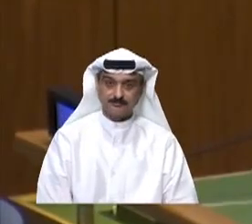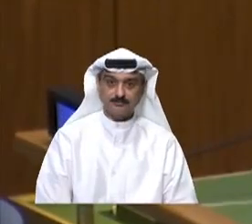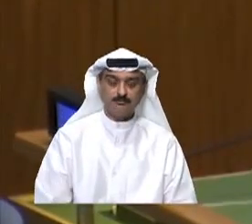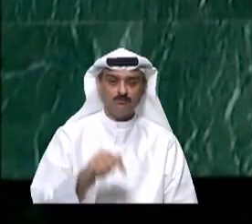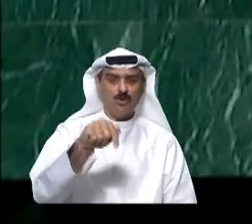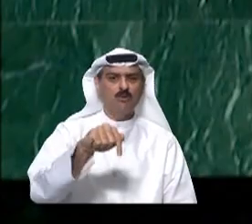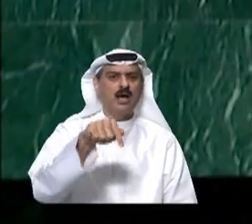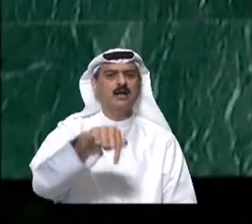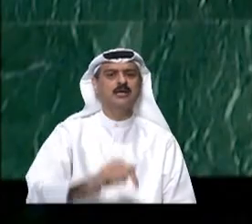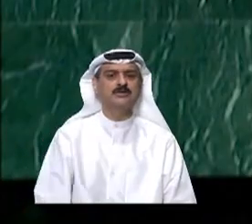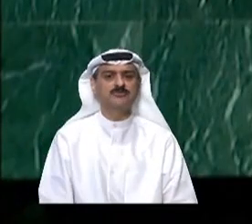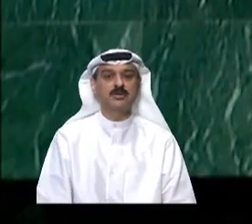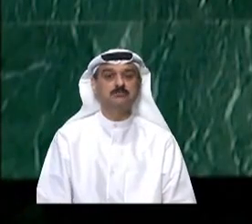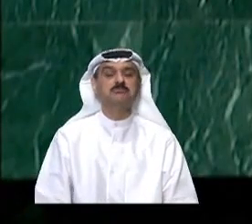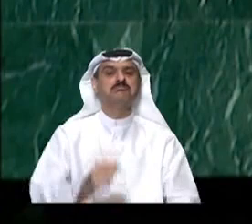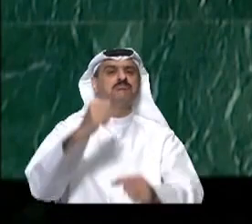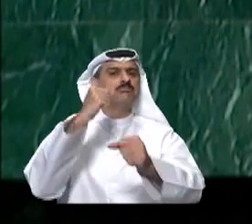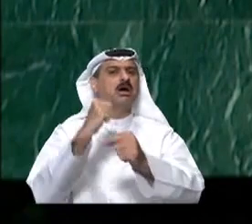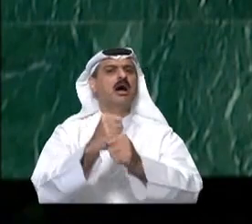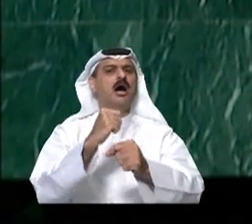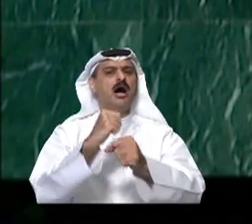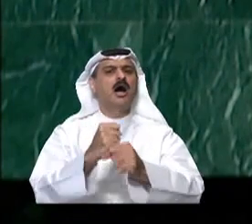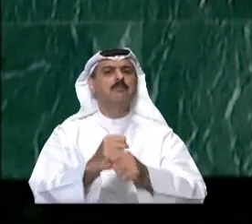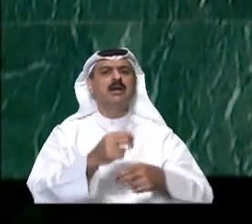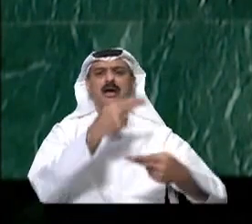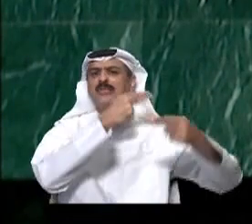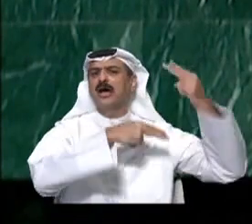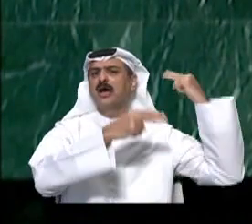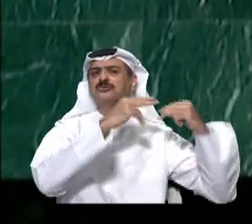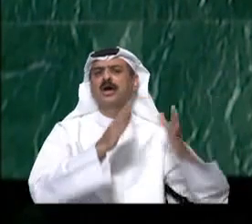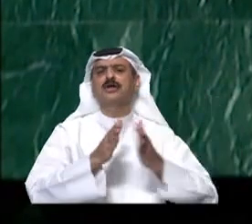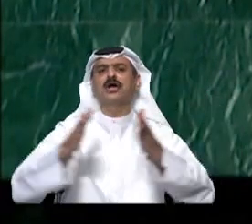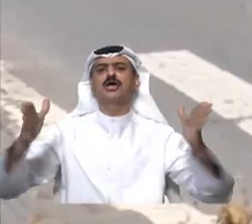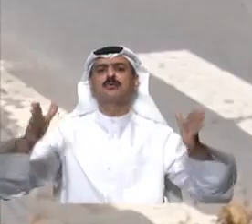الضوء على إنجازاته وإرثه الإنساني